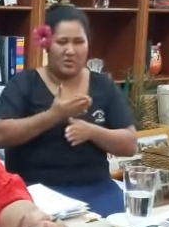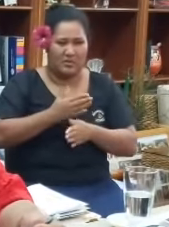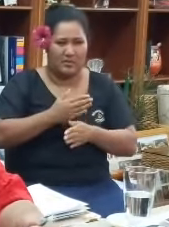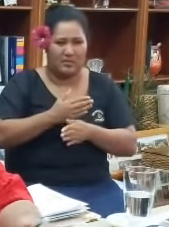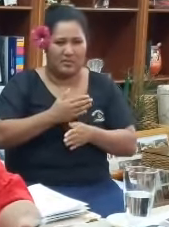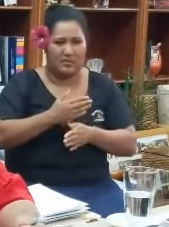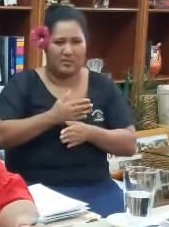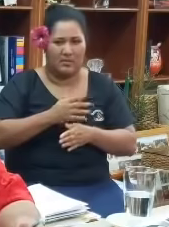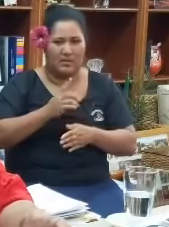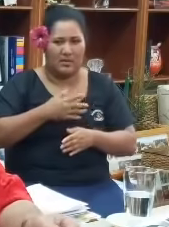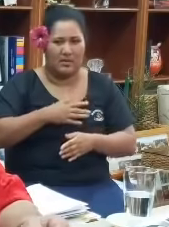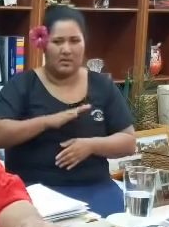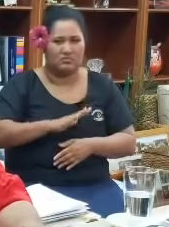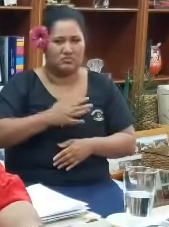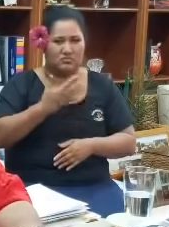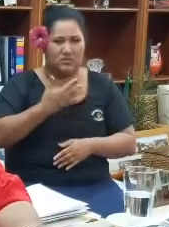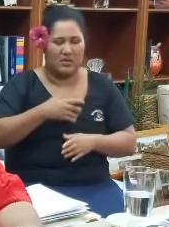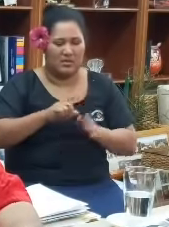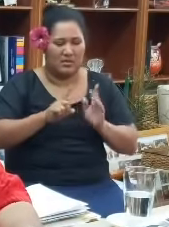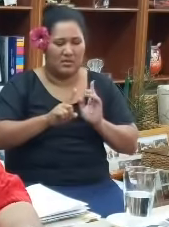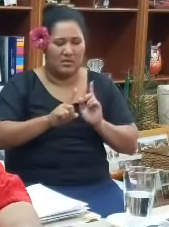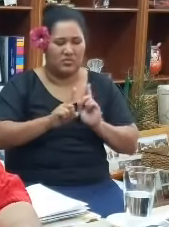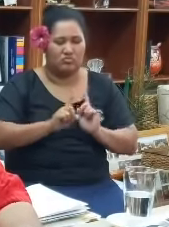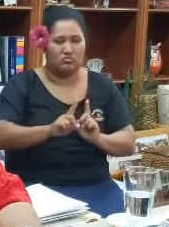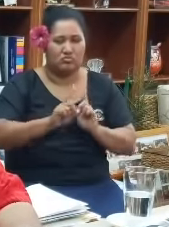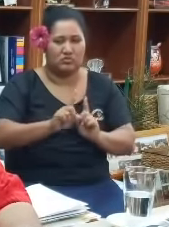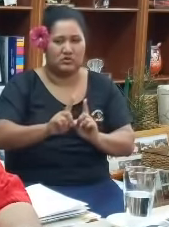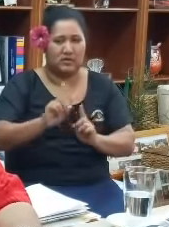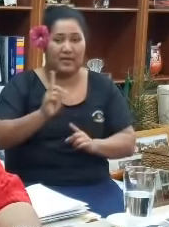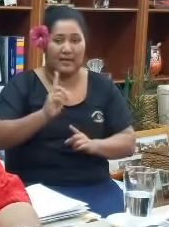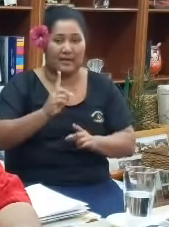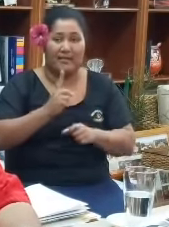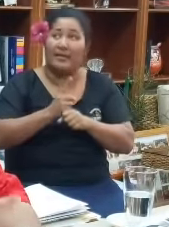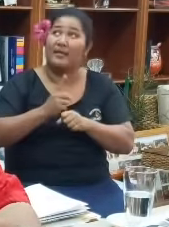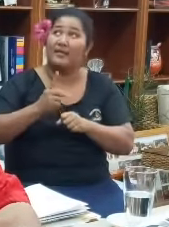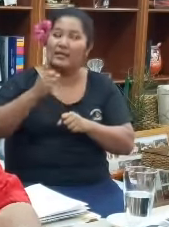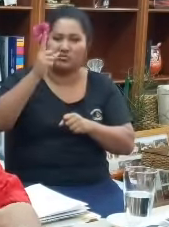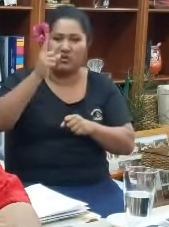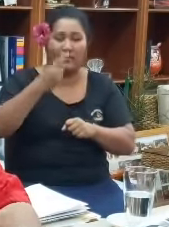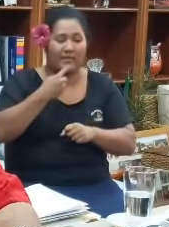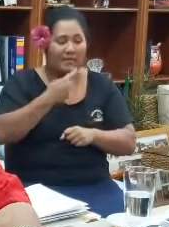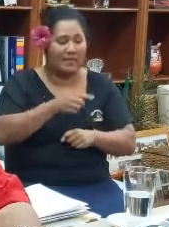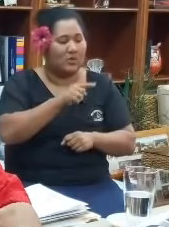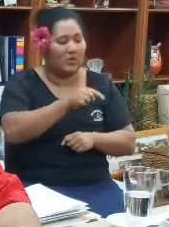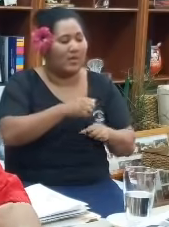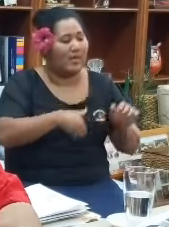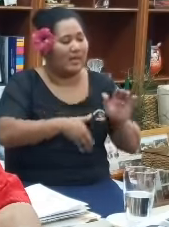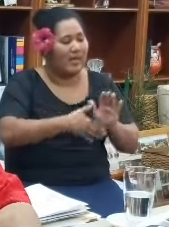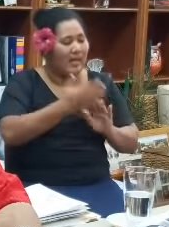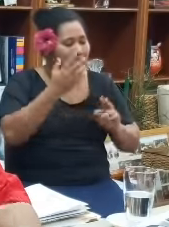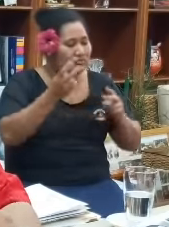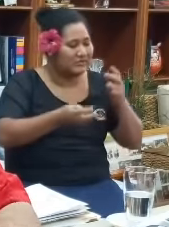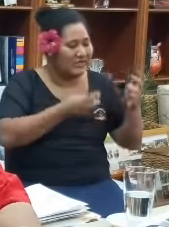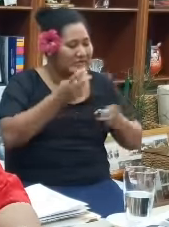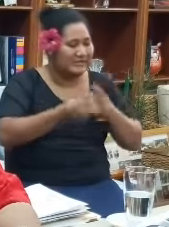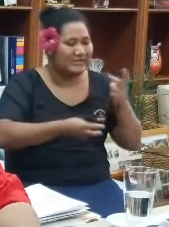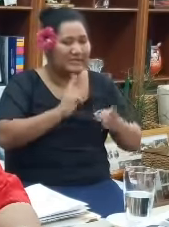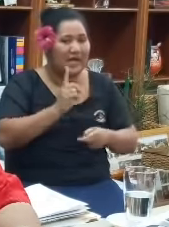e muli muli e le fato nunga na o maile tua. Aluesi. Sa ili yo me